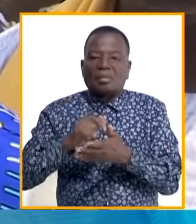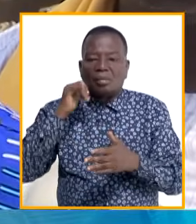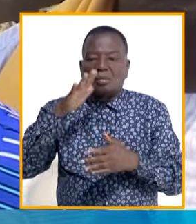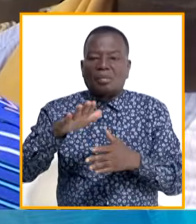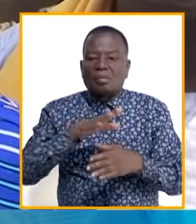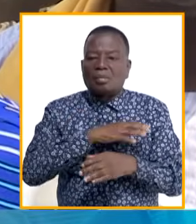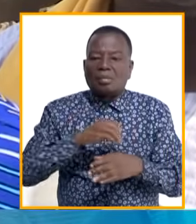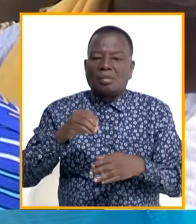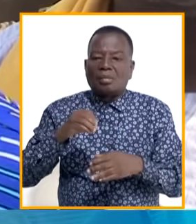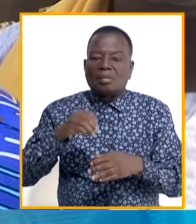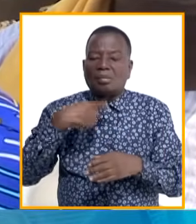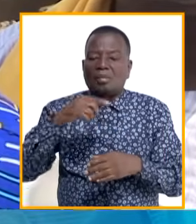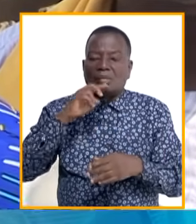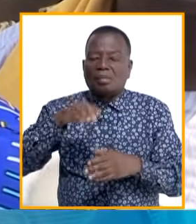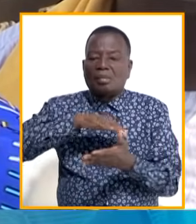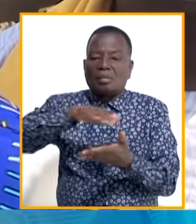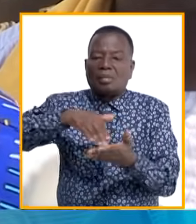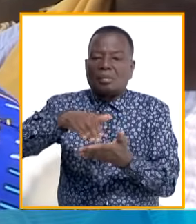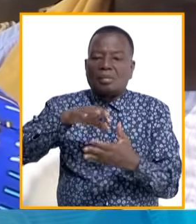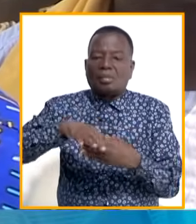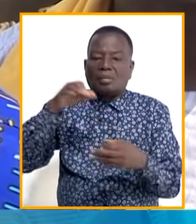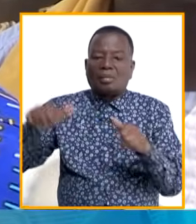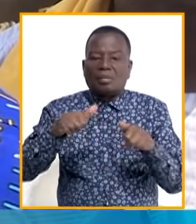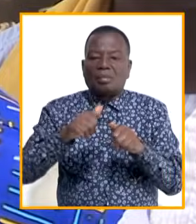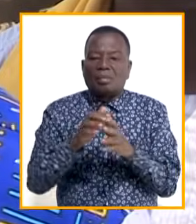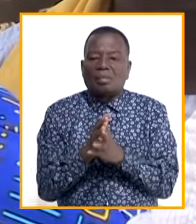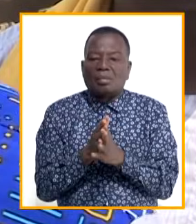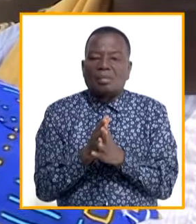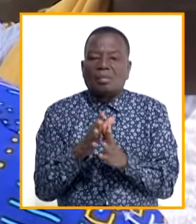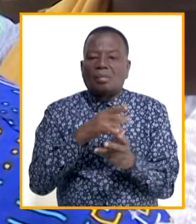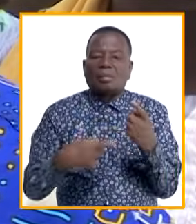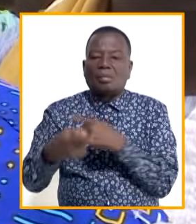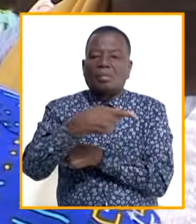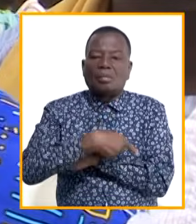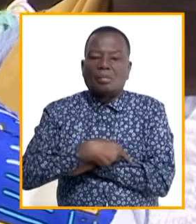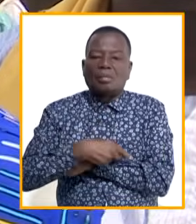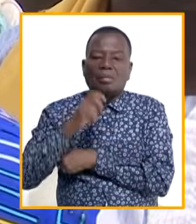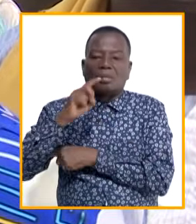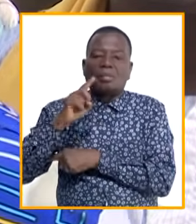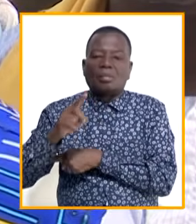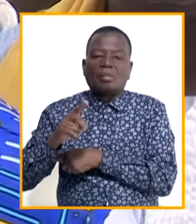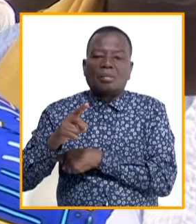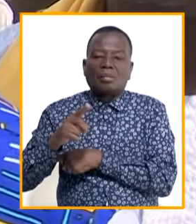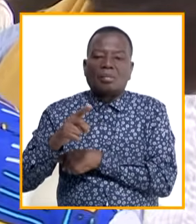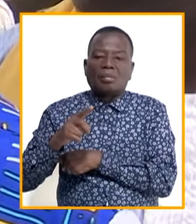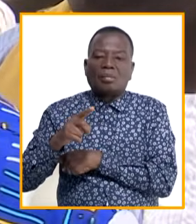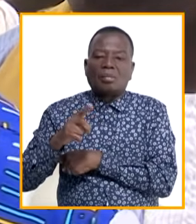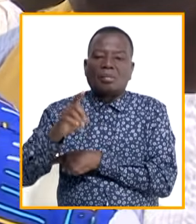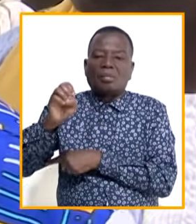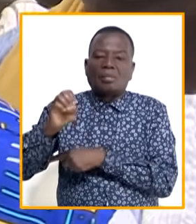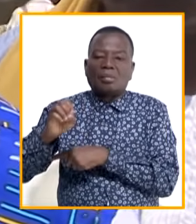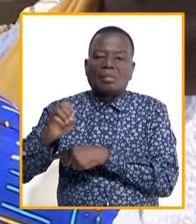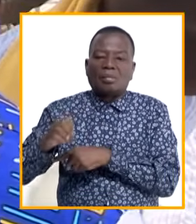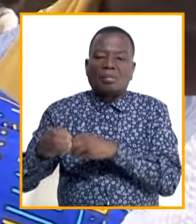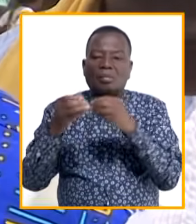femmes, nos braves dames qui sont au centre de cette action. Et aujourd'hui, elles sont en train de